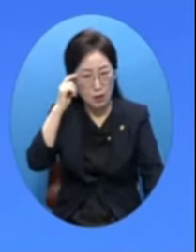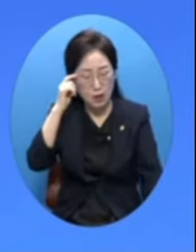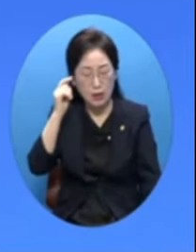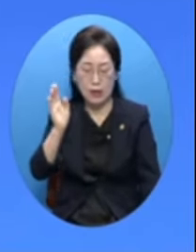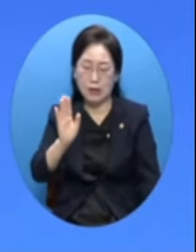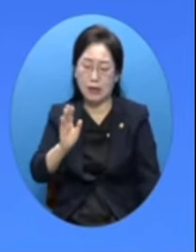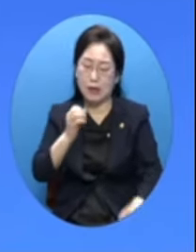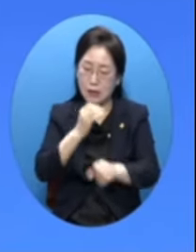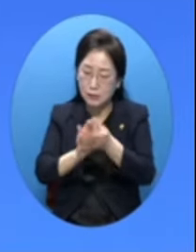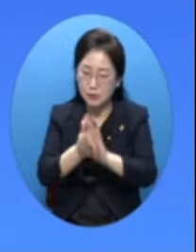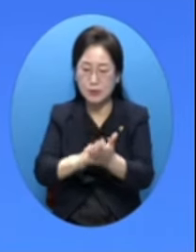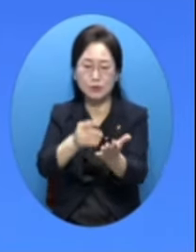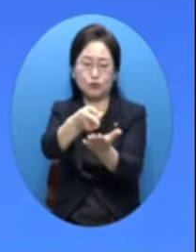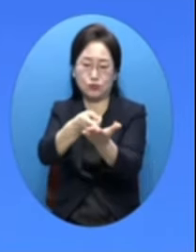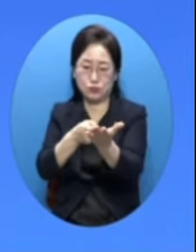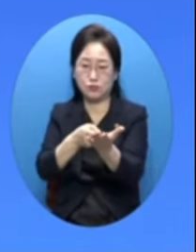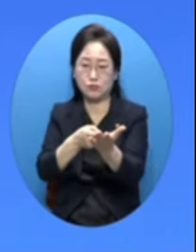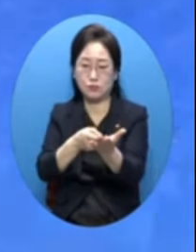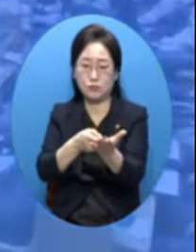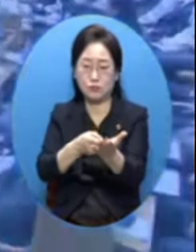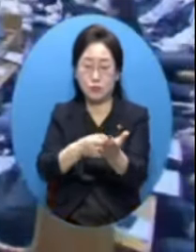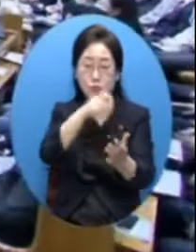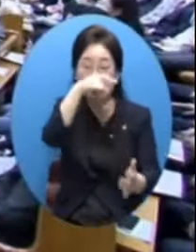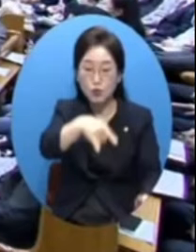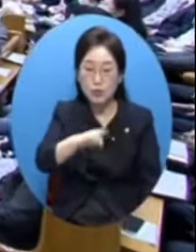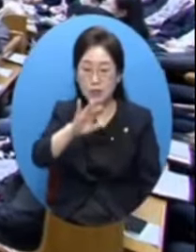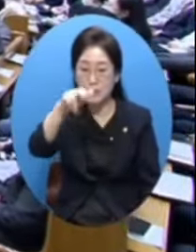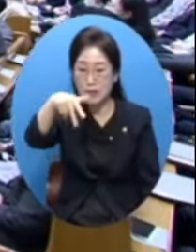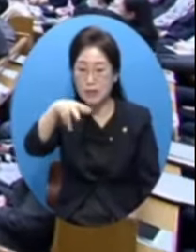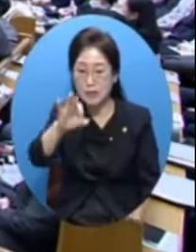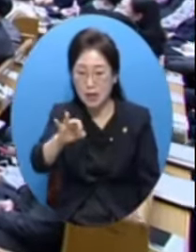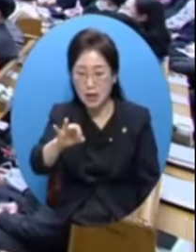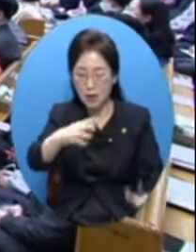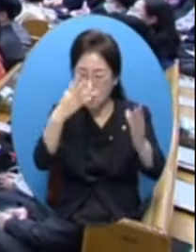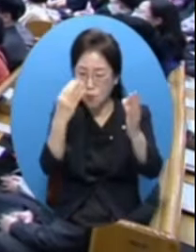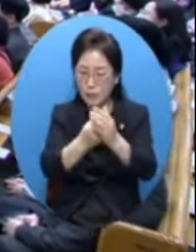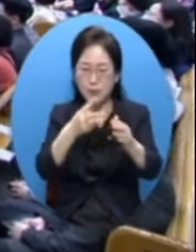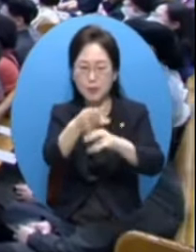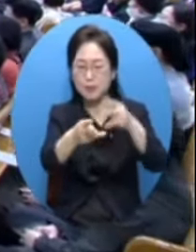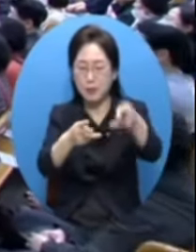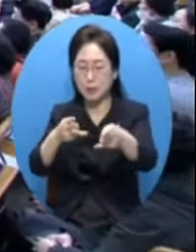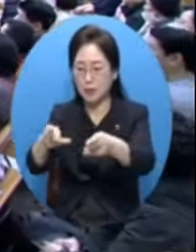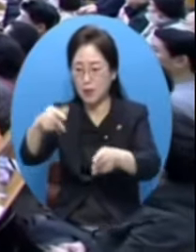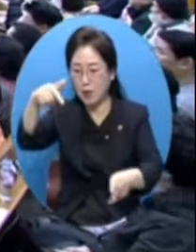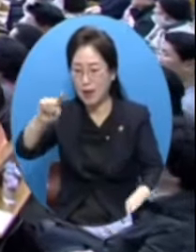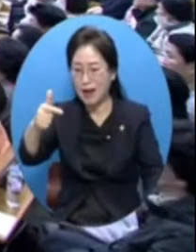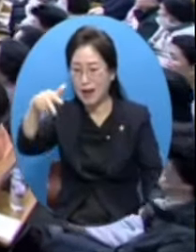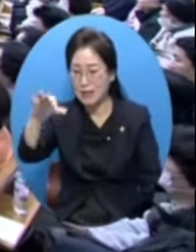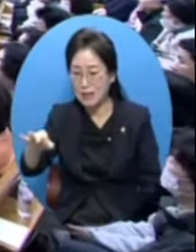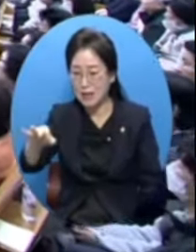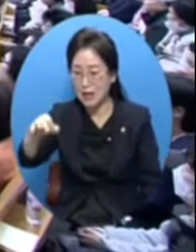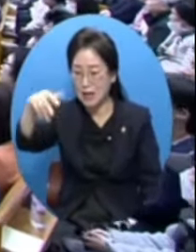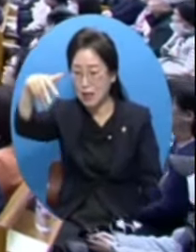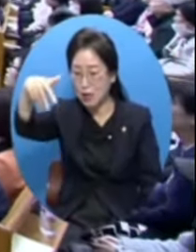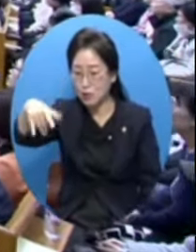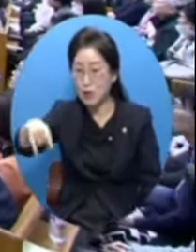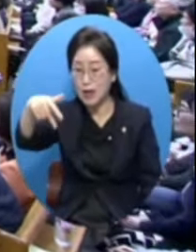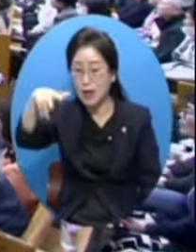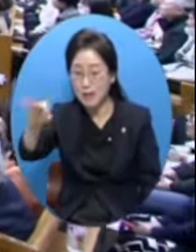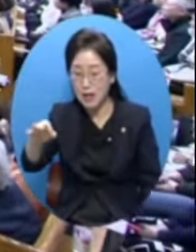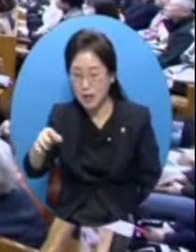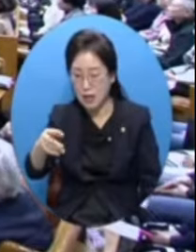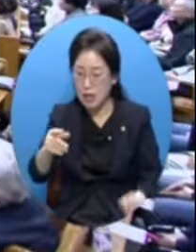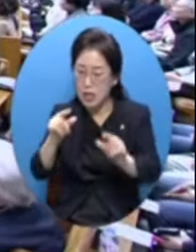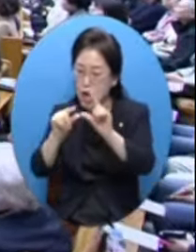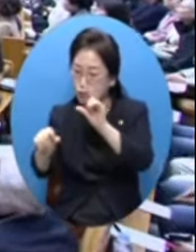수술하긴 했는데 위와 비장 전부를 다 잘라내고 간장 일부와 췌장 일부까지 잘라내고 소장 일부까지